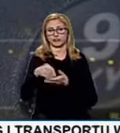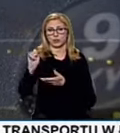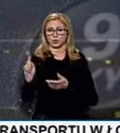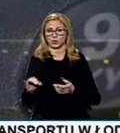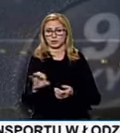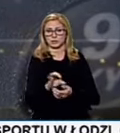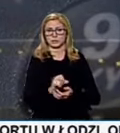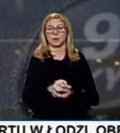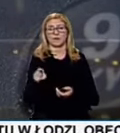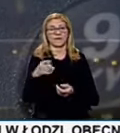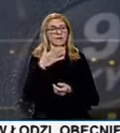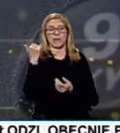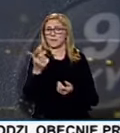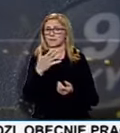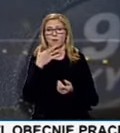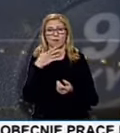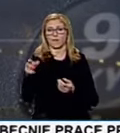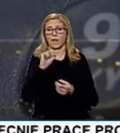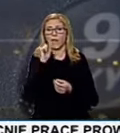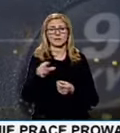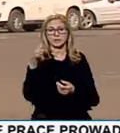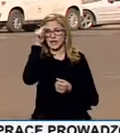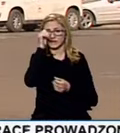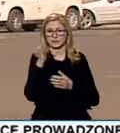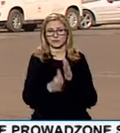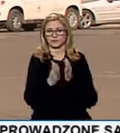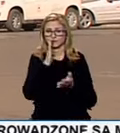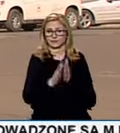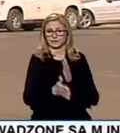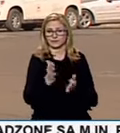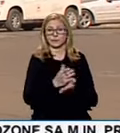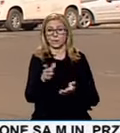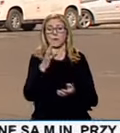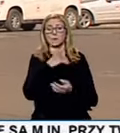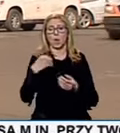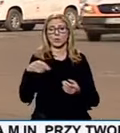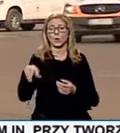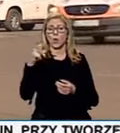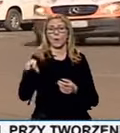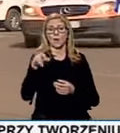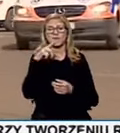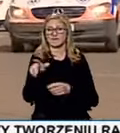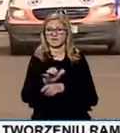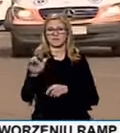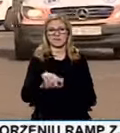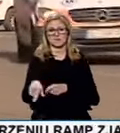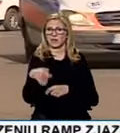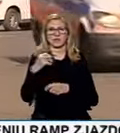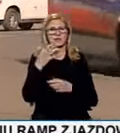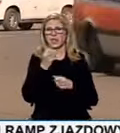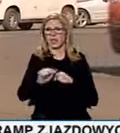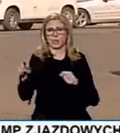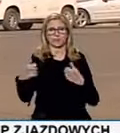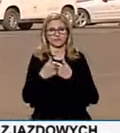ZUS. Także nie ma tutaj mowy o żadnej szarej strefie. Zdaniem polskich przedstawicieli Ubera ta forma transportu nie jest i nie zamierza